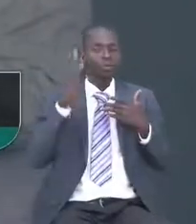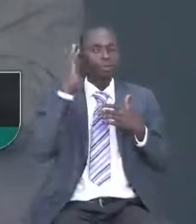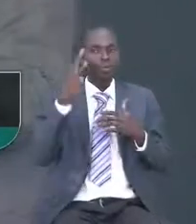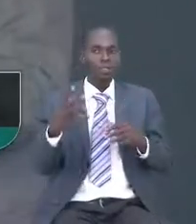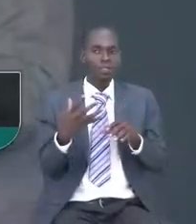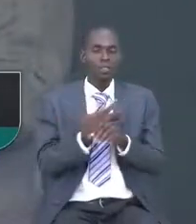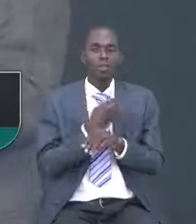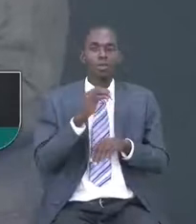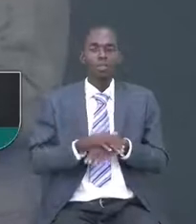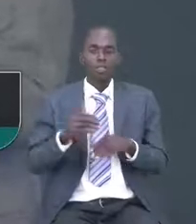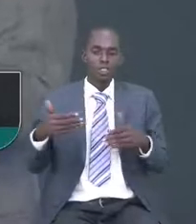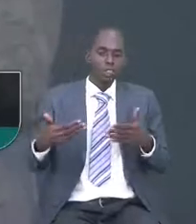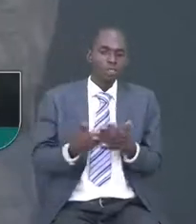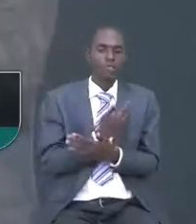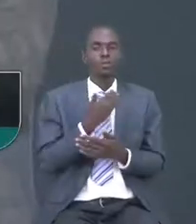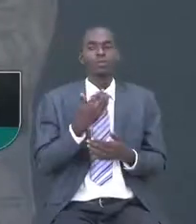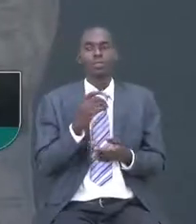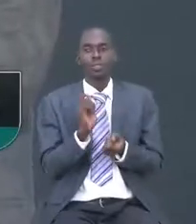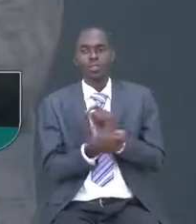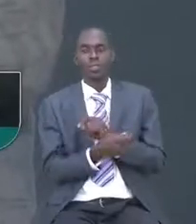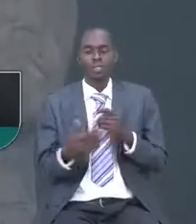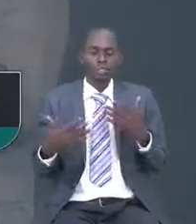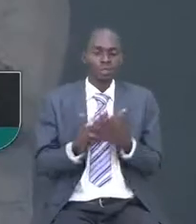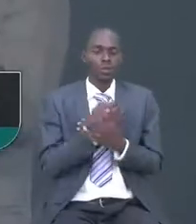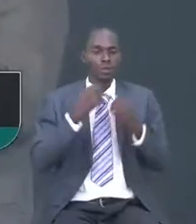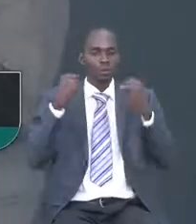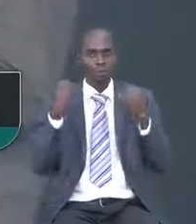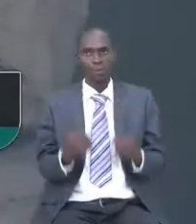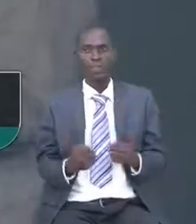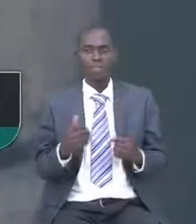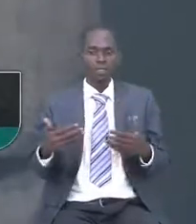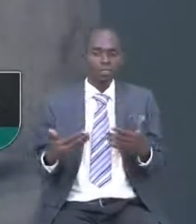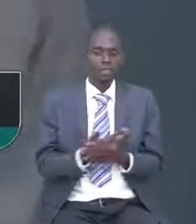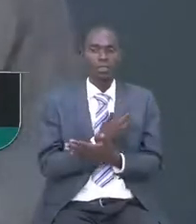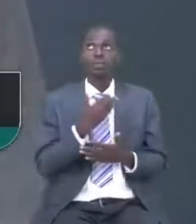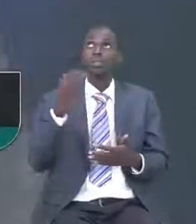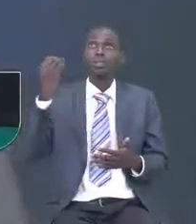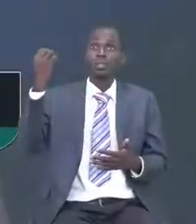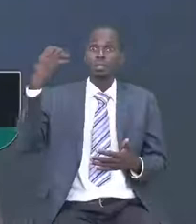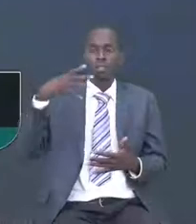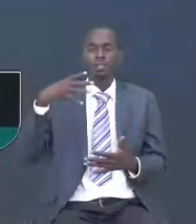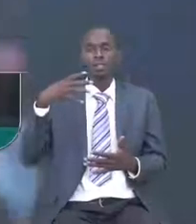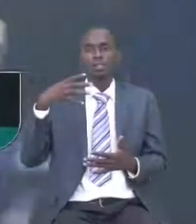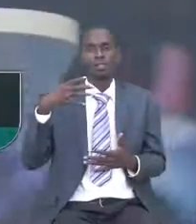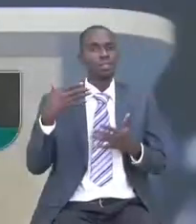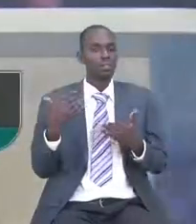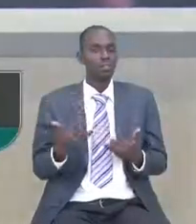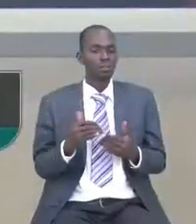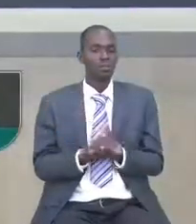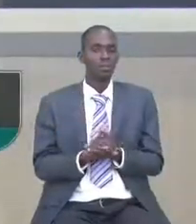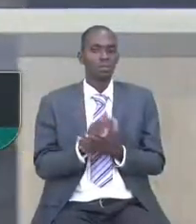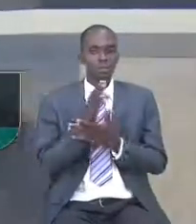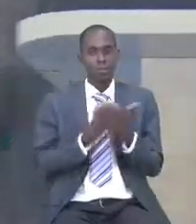une nouvelle tournure, une nouvelle puissance, une nouvelle vie. Maintenant, certains